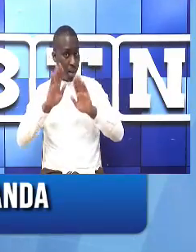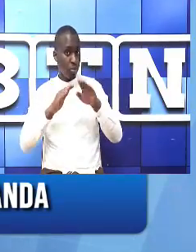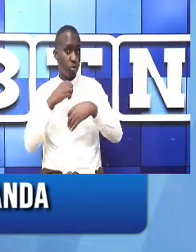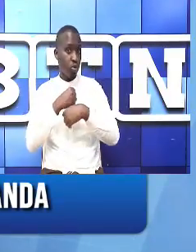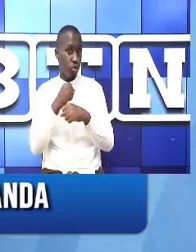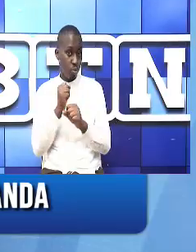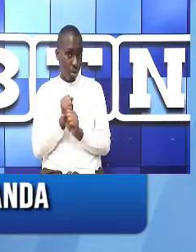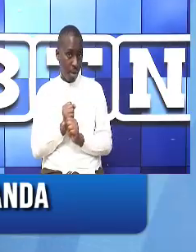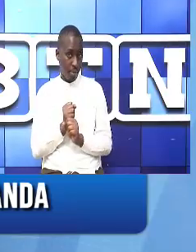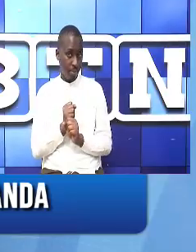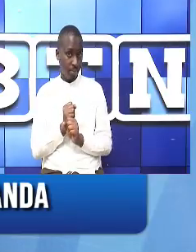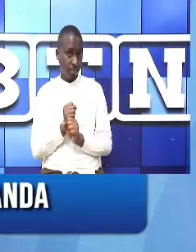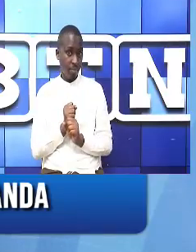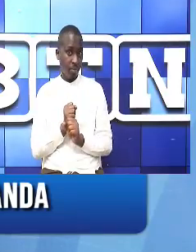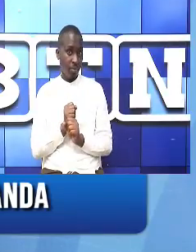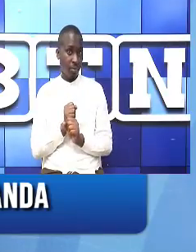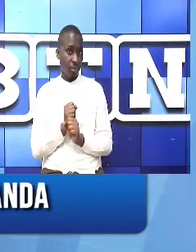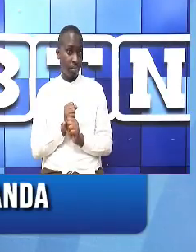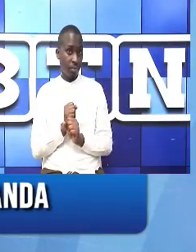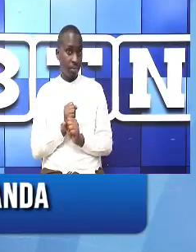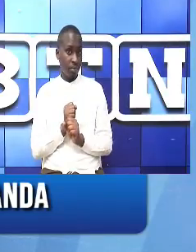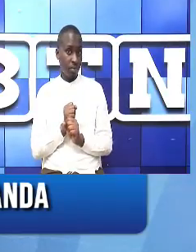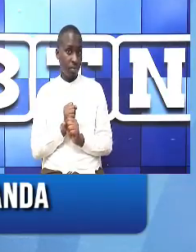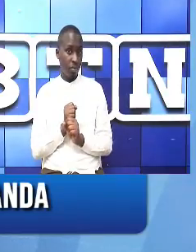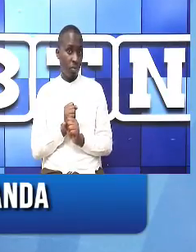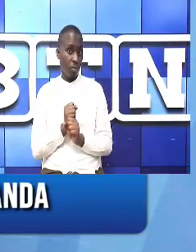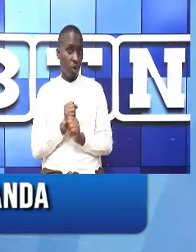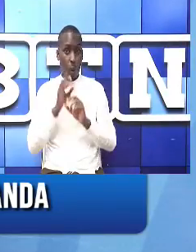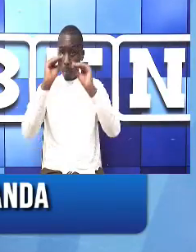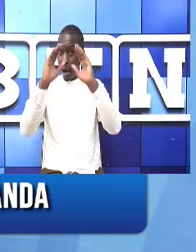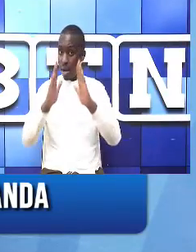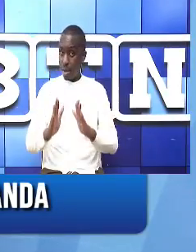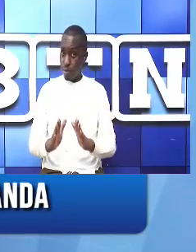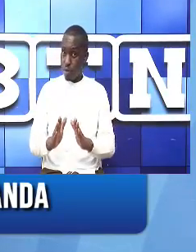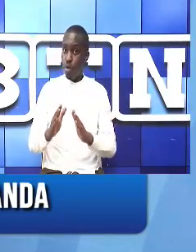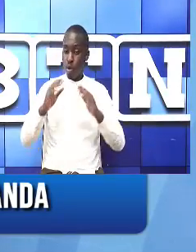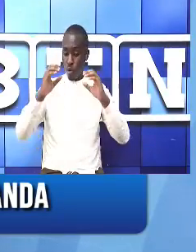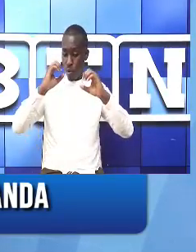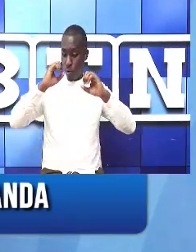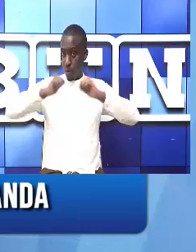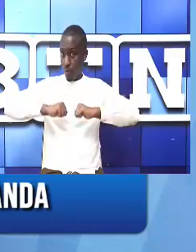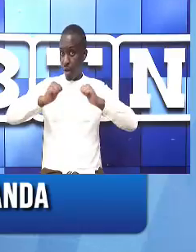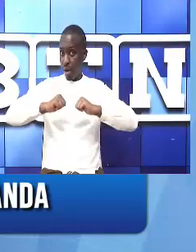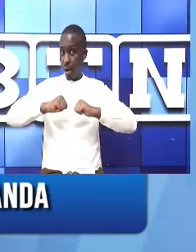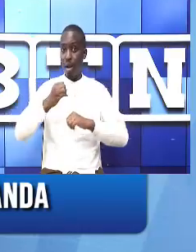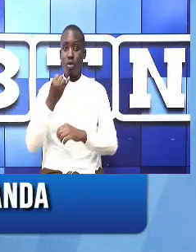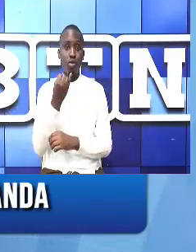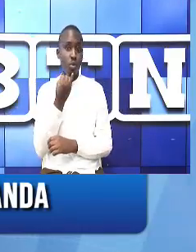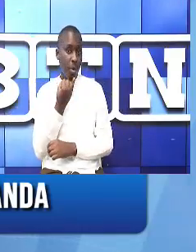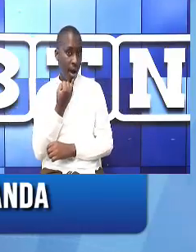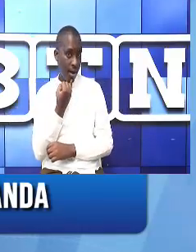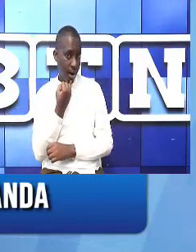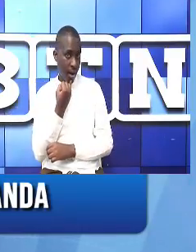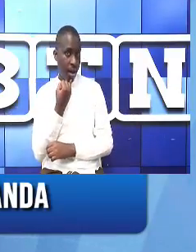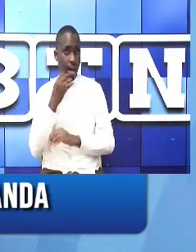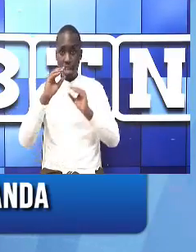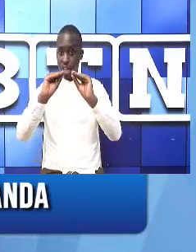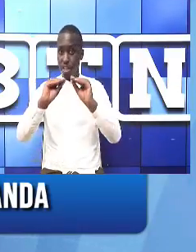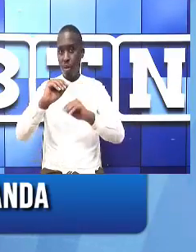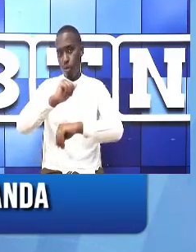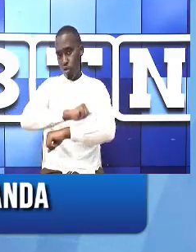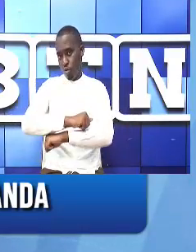gutuma umubyeyi nako umwarimu yumvikana n'umubyeyi yumvikana n'umwana yigisha